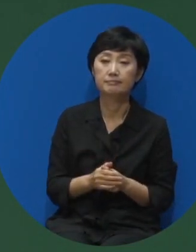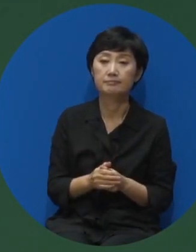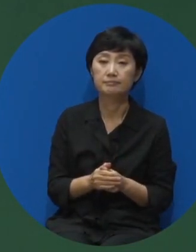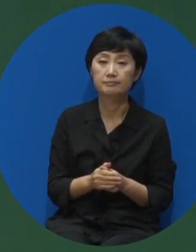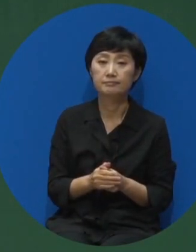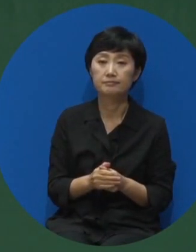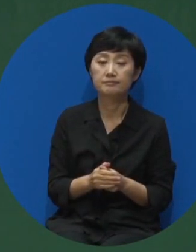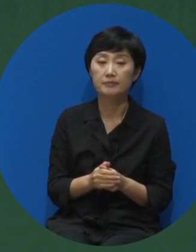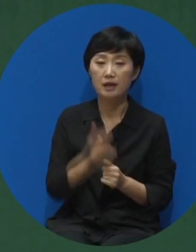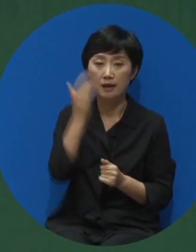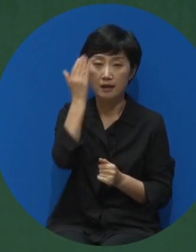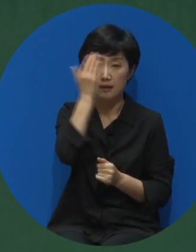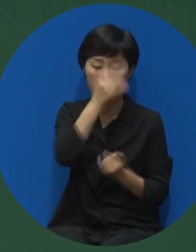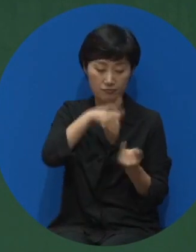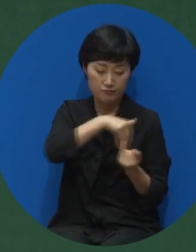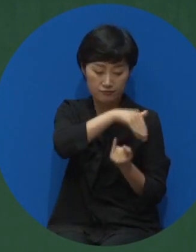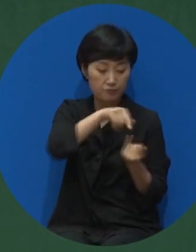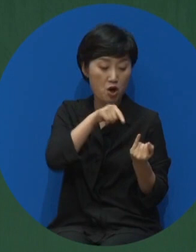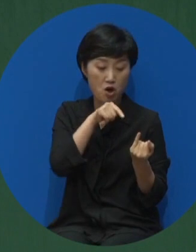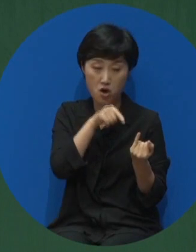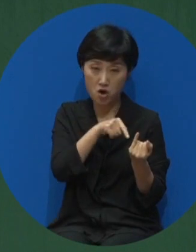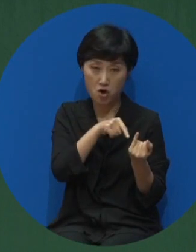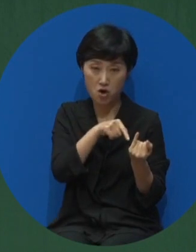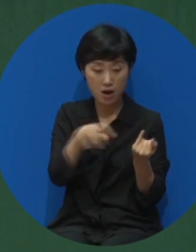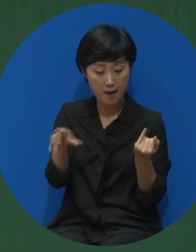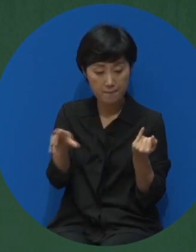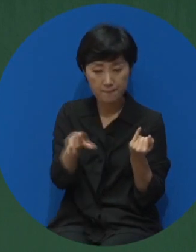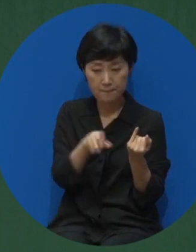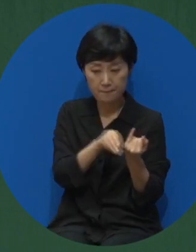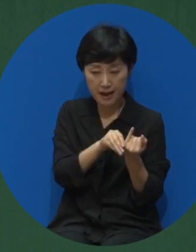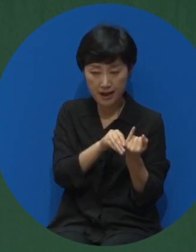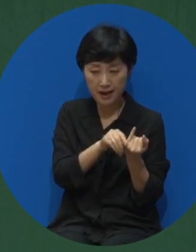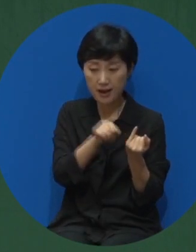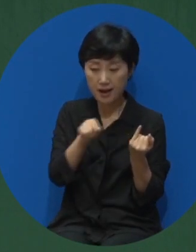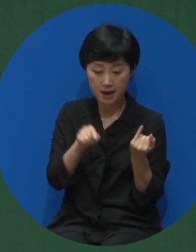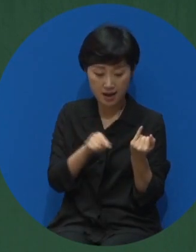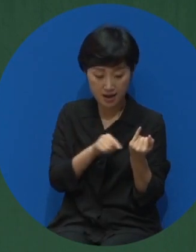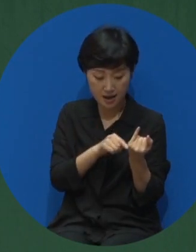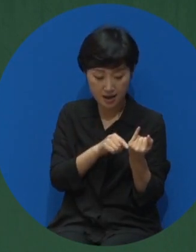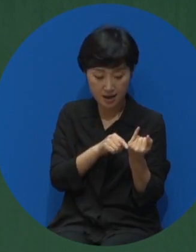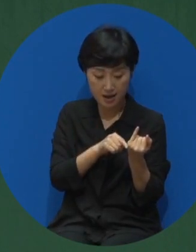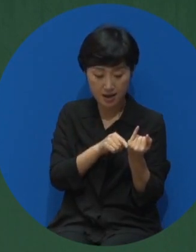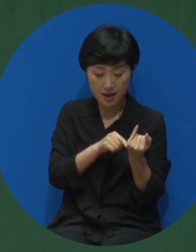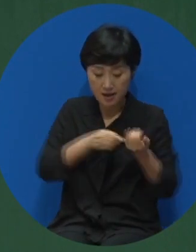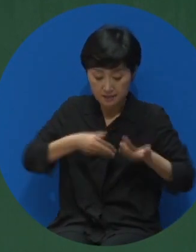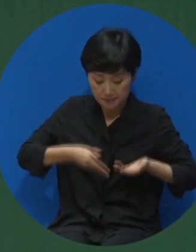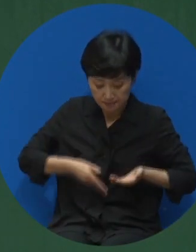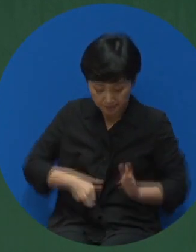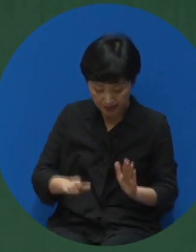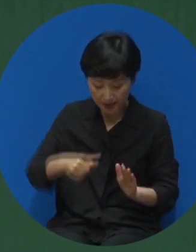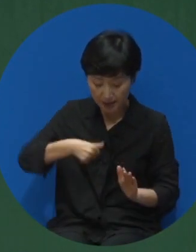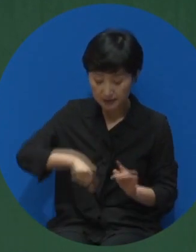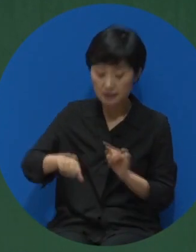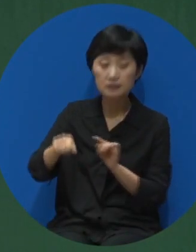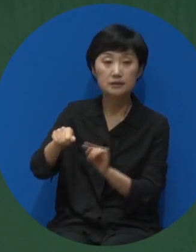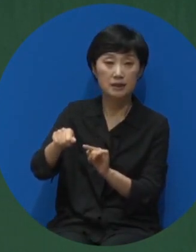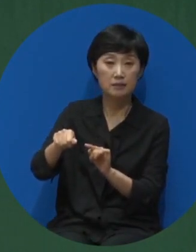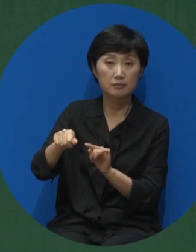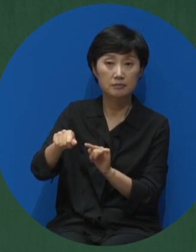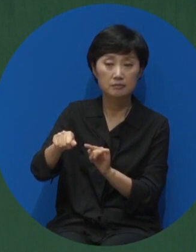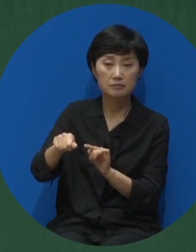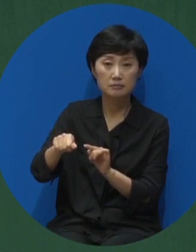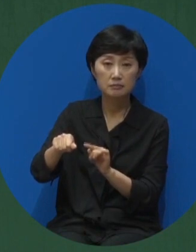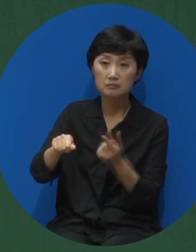처녀가 잉태의 아들을 낳았다 이 말은 앞으로 메시아 그리스도가 될 사람은